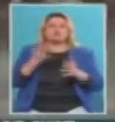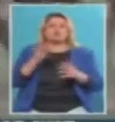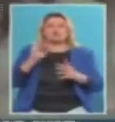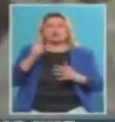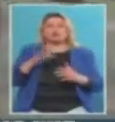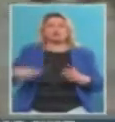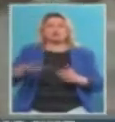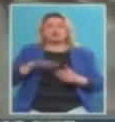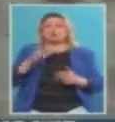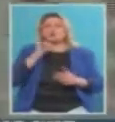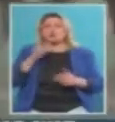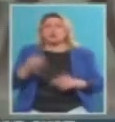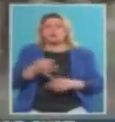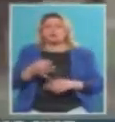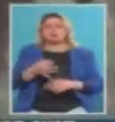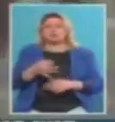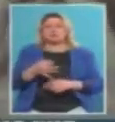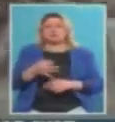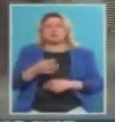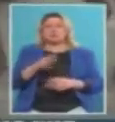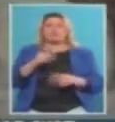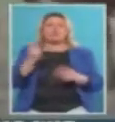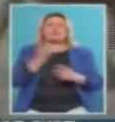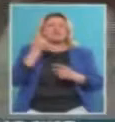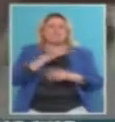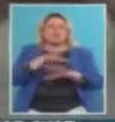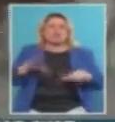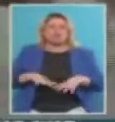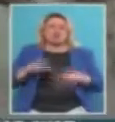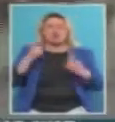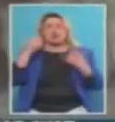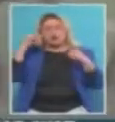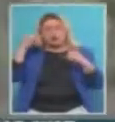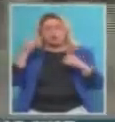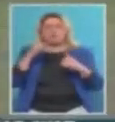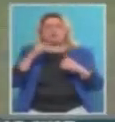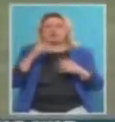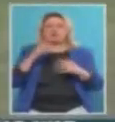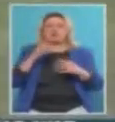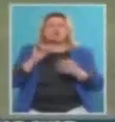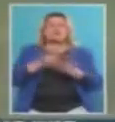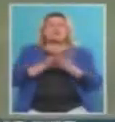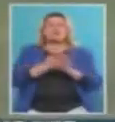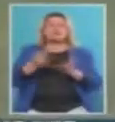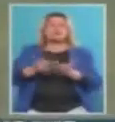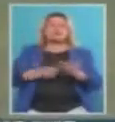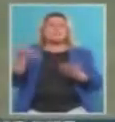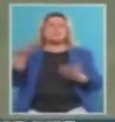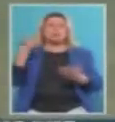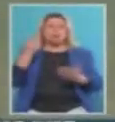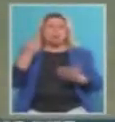южных регионах Кустанайской области. Владельцы лошадей и крупнорогатого скота не заключают договоры с